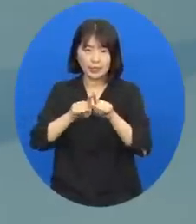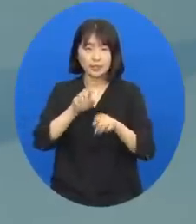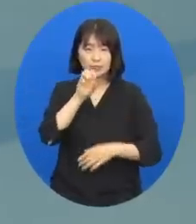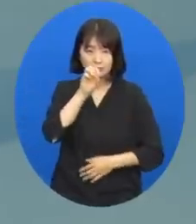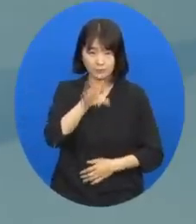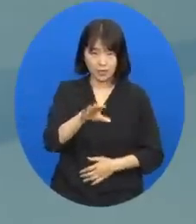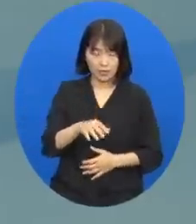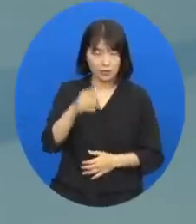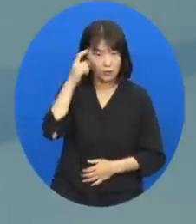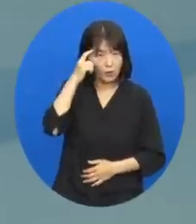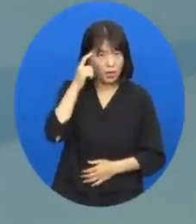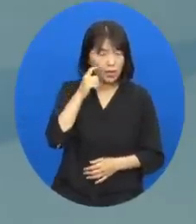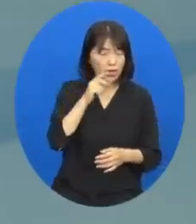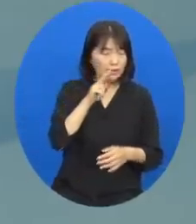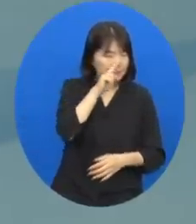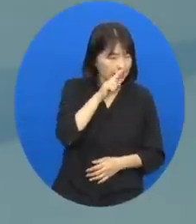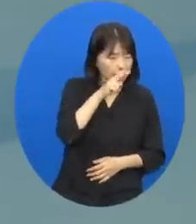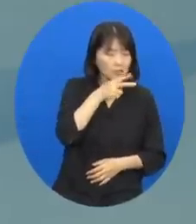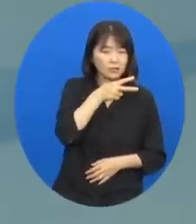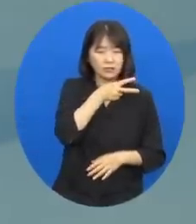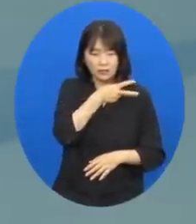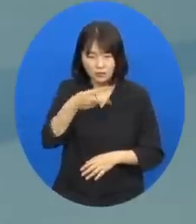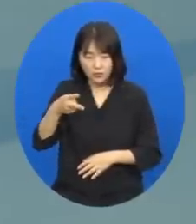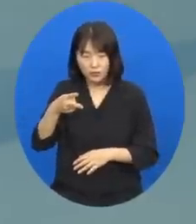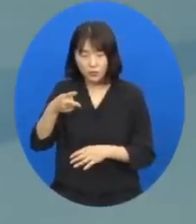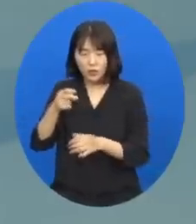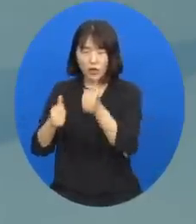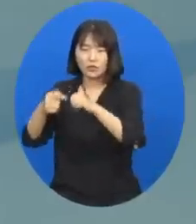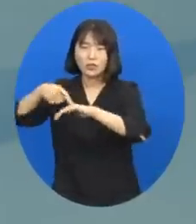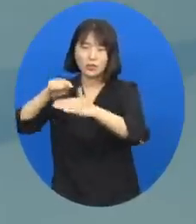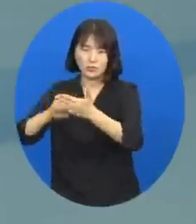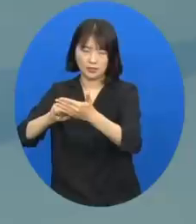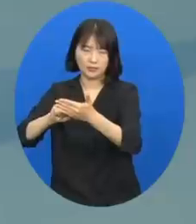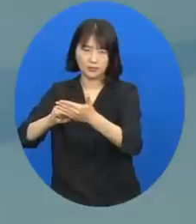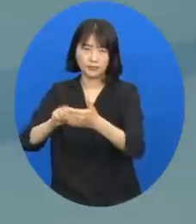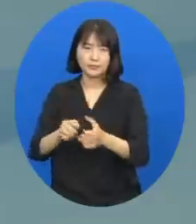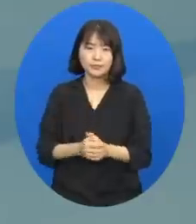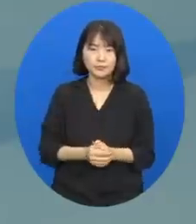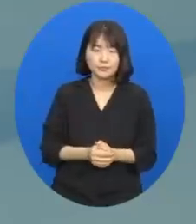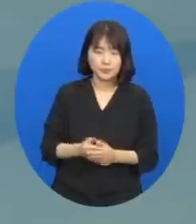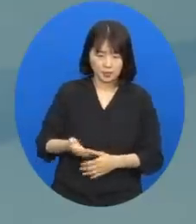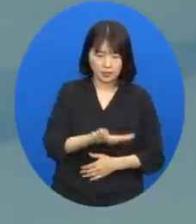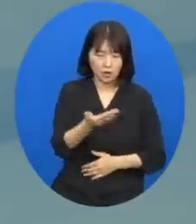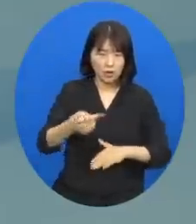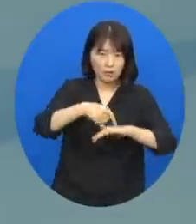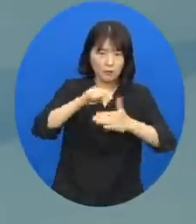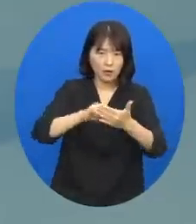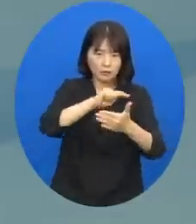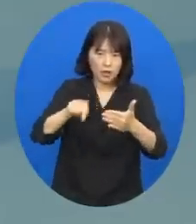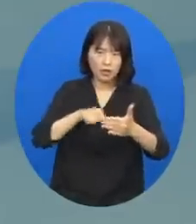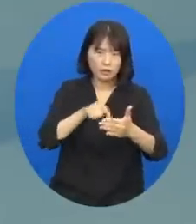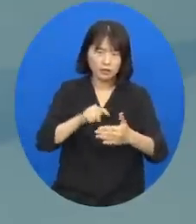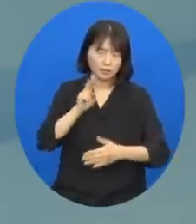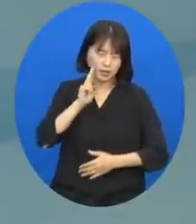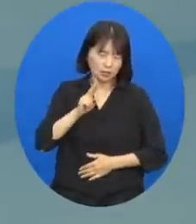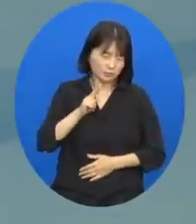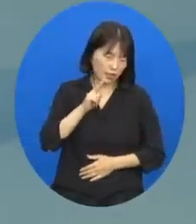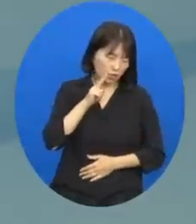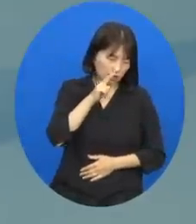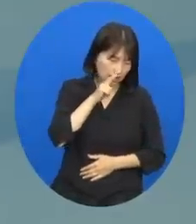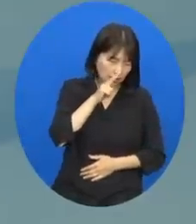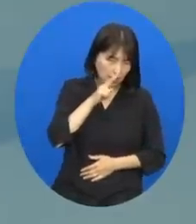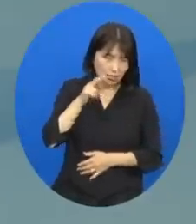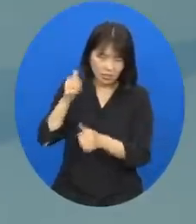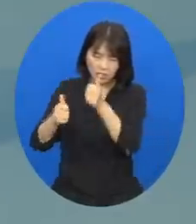시기 식은 경쟁심을 낮기 때문에 그래요 야고보서 3장 14절 입니다 여러분의 마음속에 지독한 시기심과 경쟁심이 있으면 자랑하지